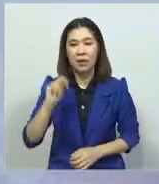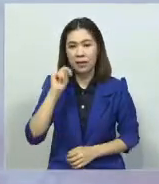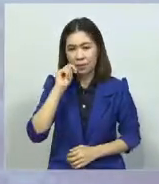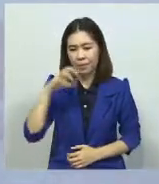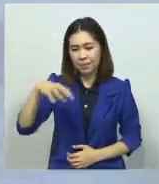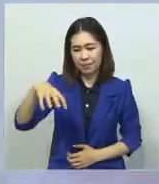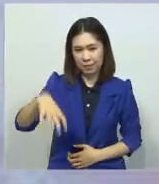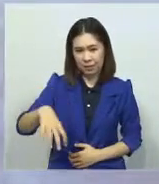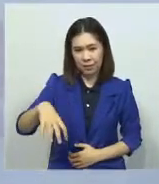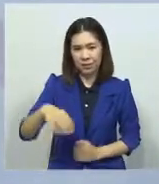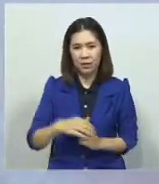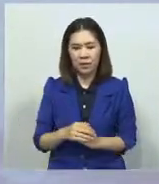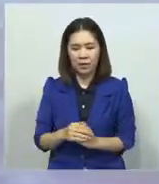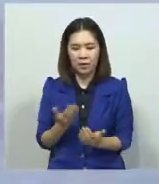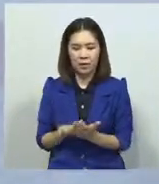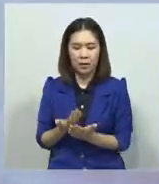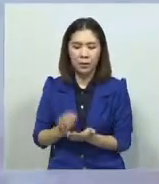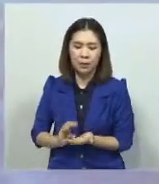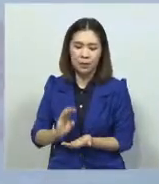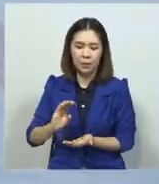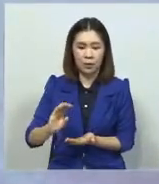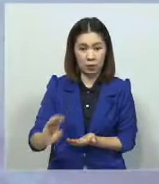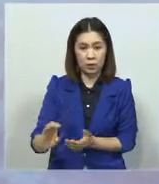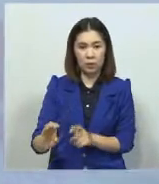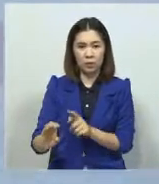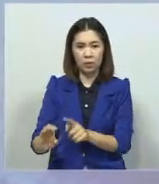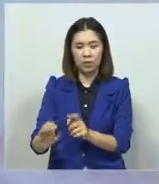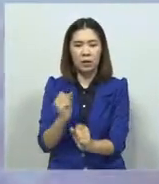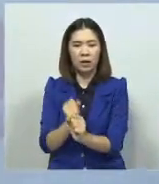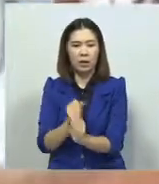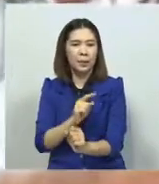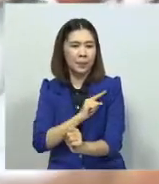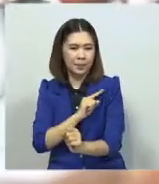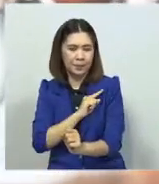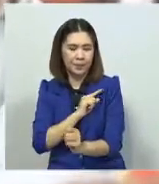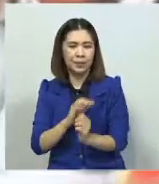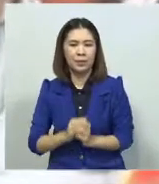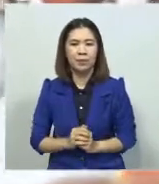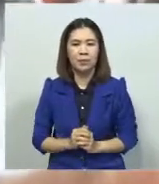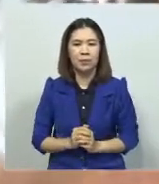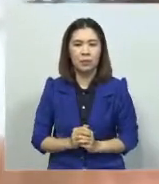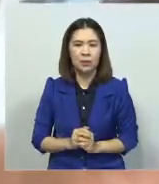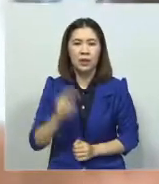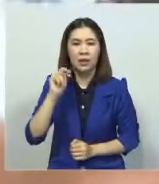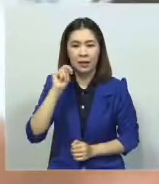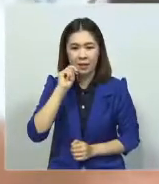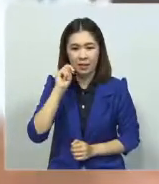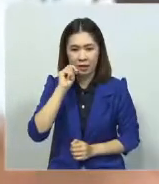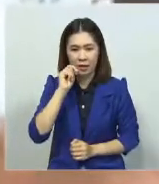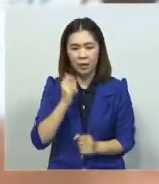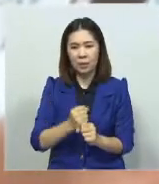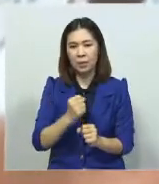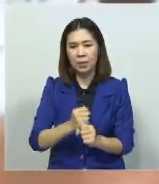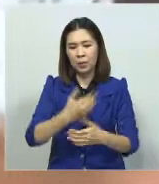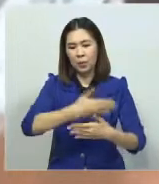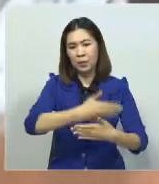ภาคค่ะได้รับการสนับสนุนงบประมาณจากรัฐบาลในการดำเนินงานดังกล่าวโดยการนำน้ำประปาที่ผลิตจากเขื่อนรา